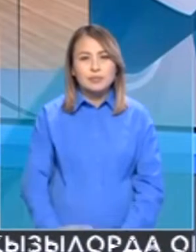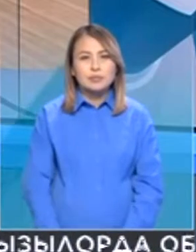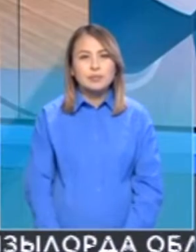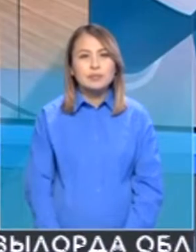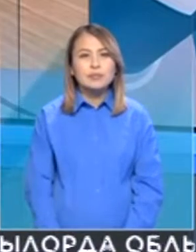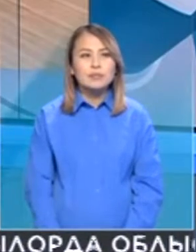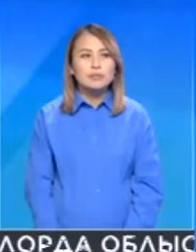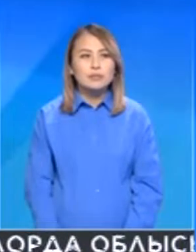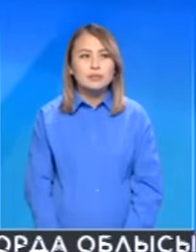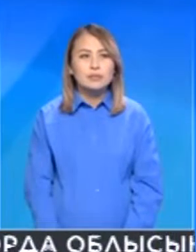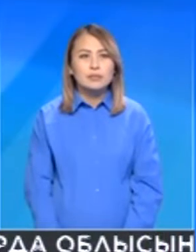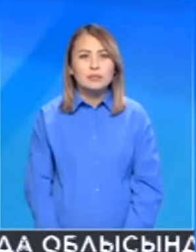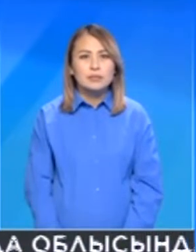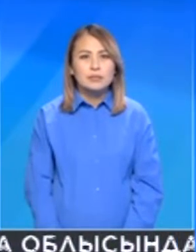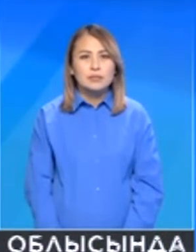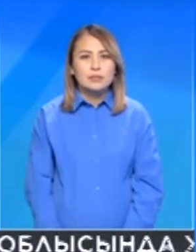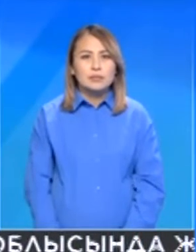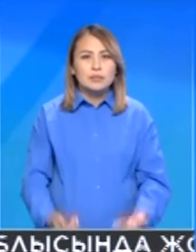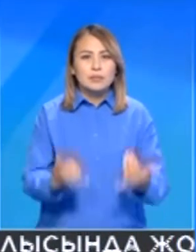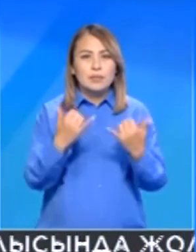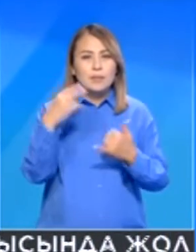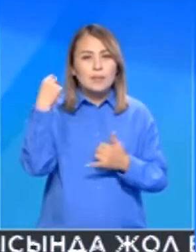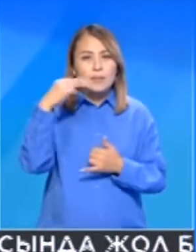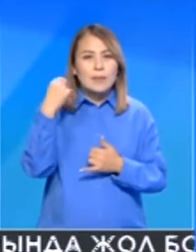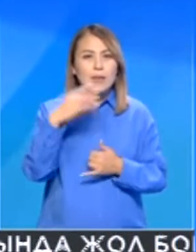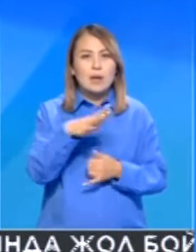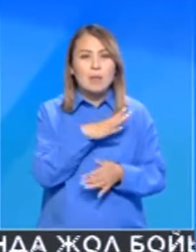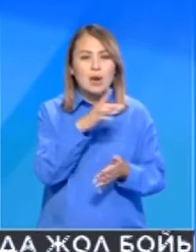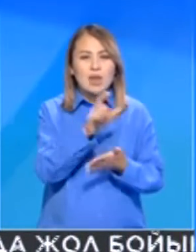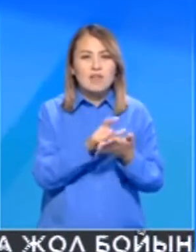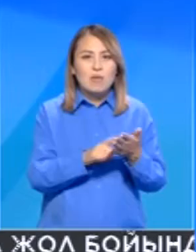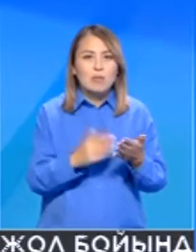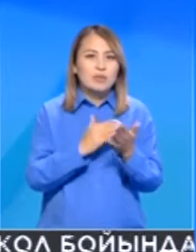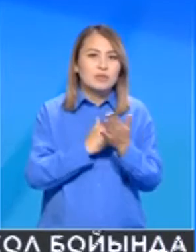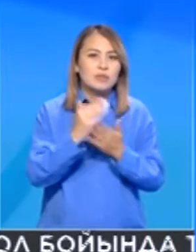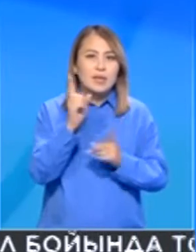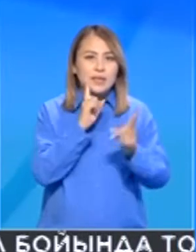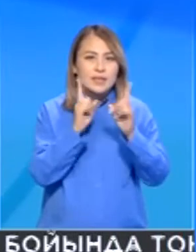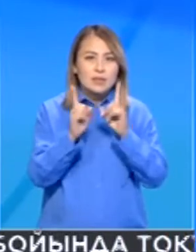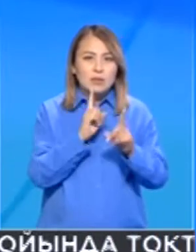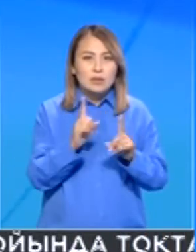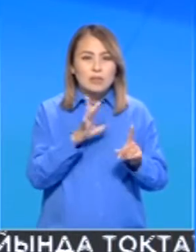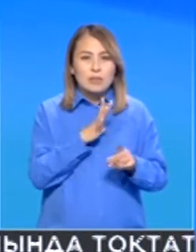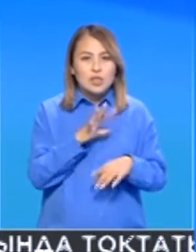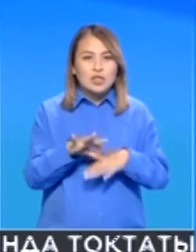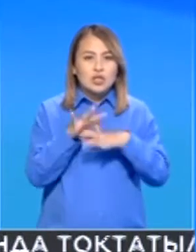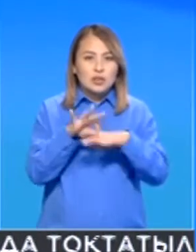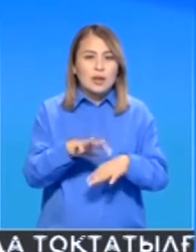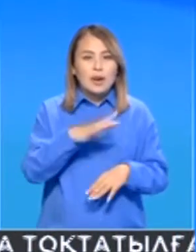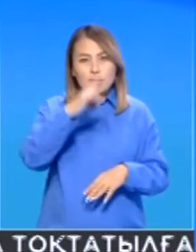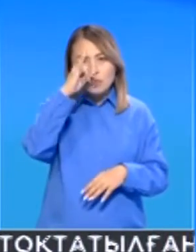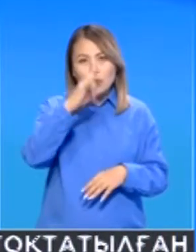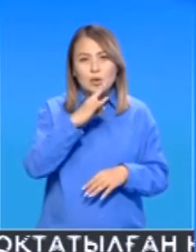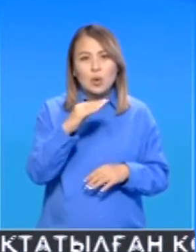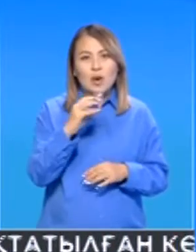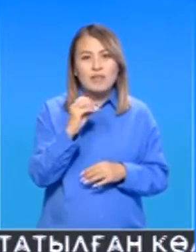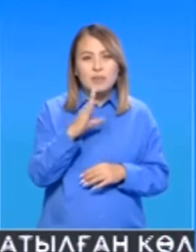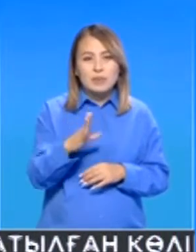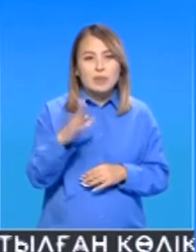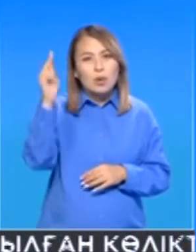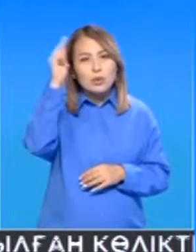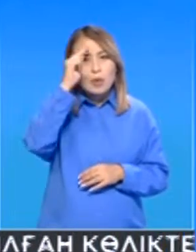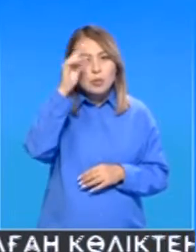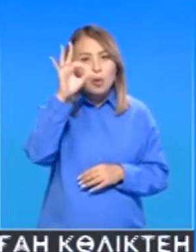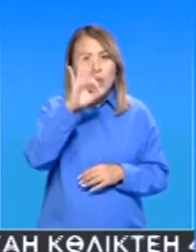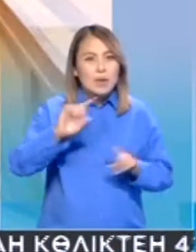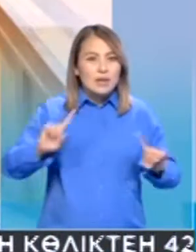талқыланды. Сондай-ақ бүгін президент реформалар жөніндегі жоғары кеңестің кезекті отырысын өткізді. Жиында Қасым Жомарт Тоқаев білім